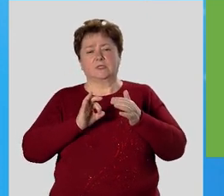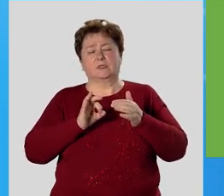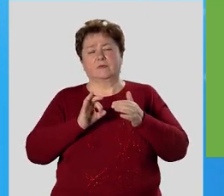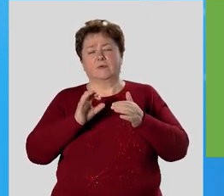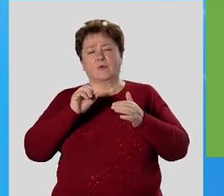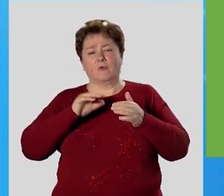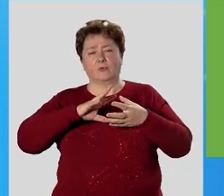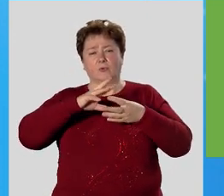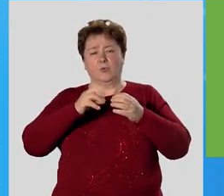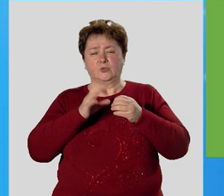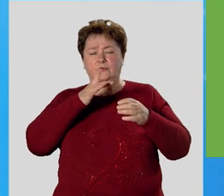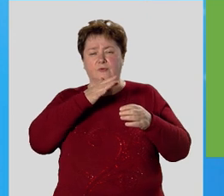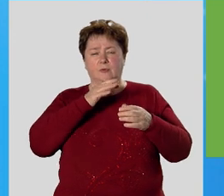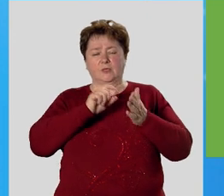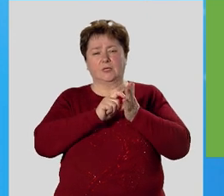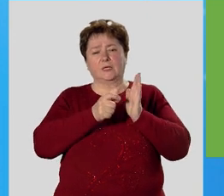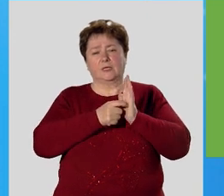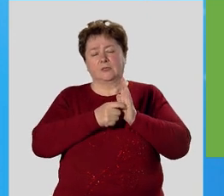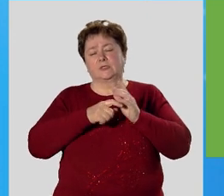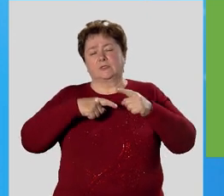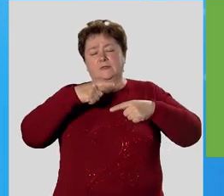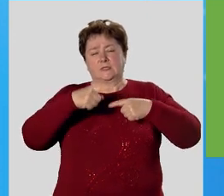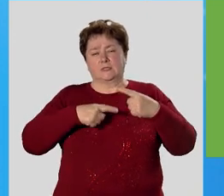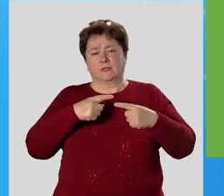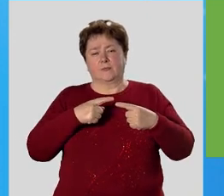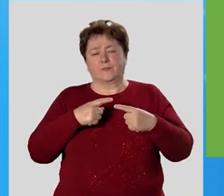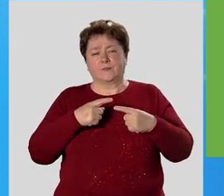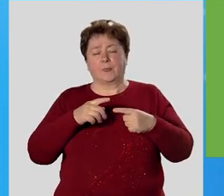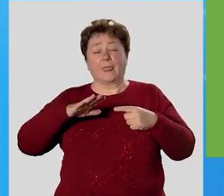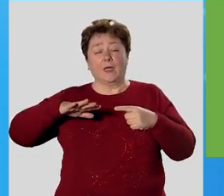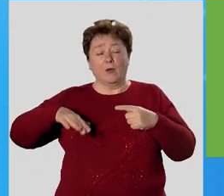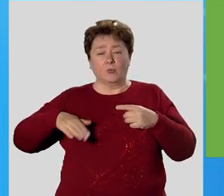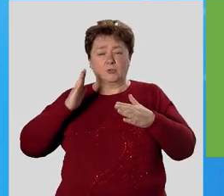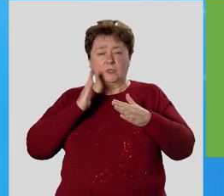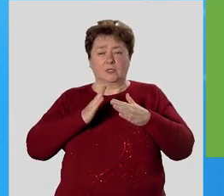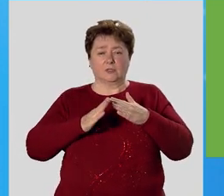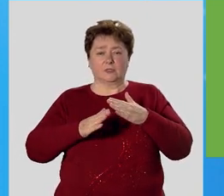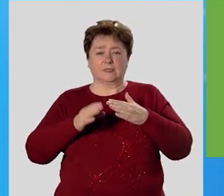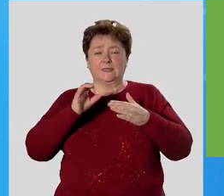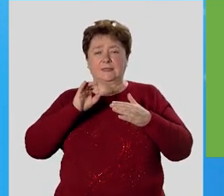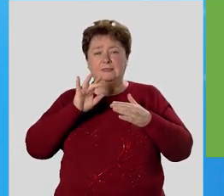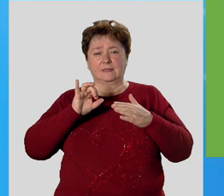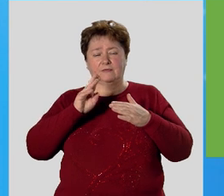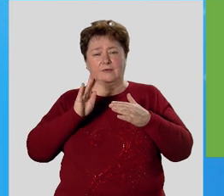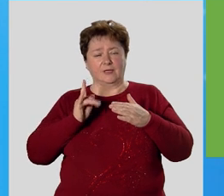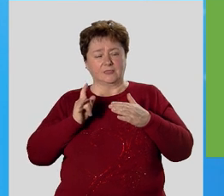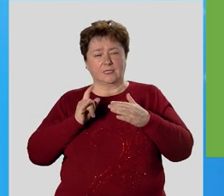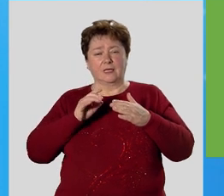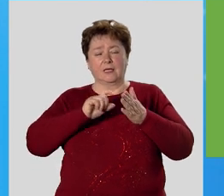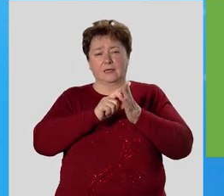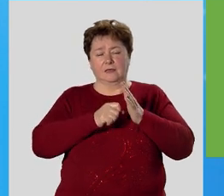90% от общего времени клеточного цикла. После окончания интерфазы